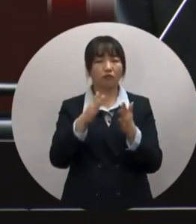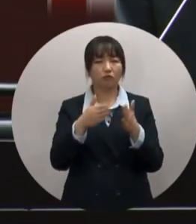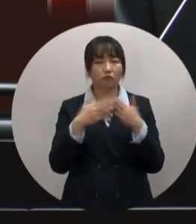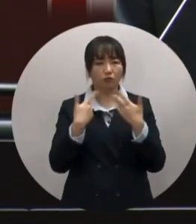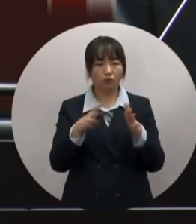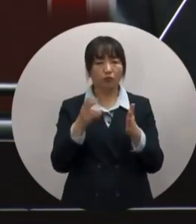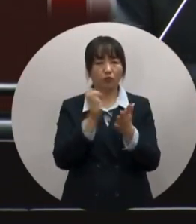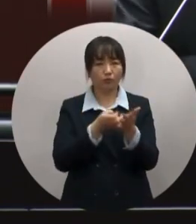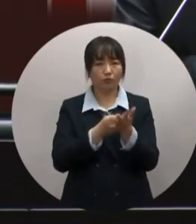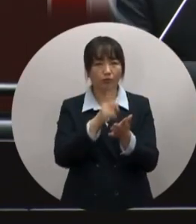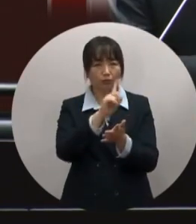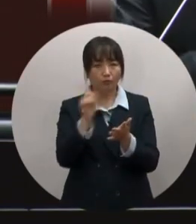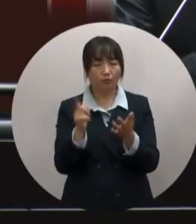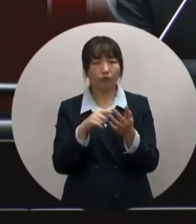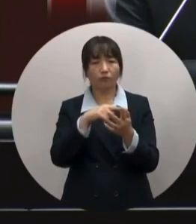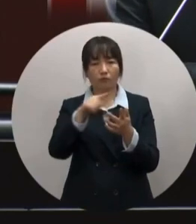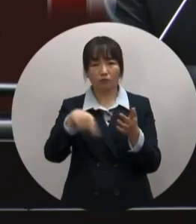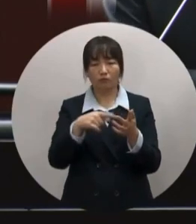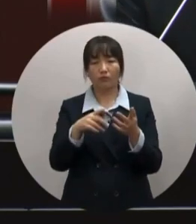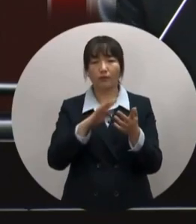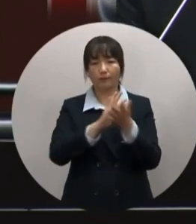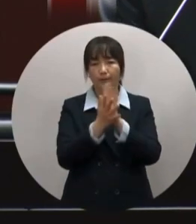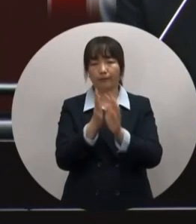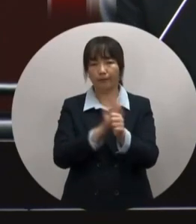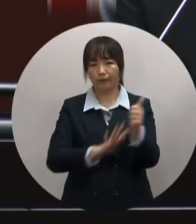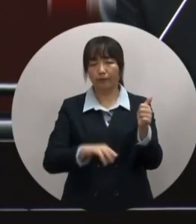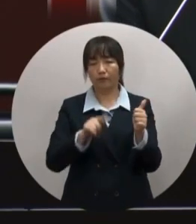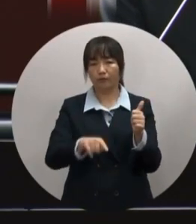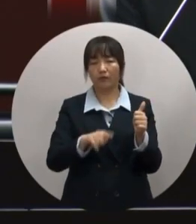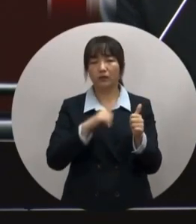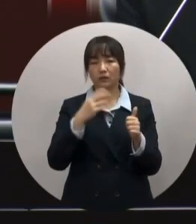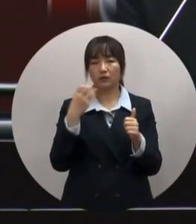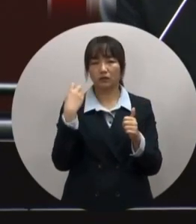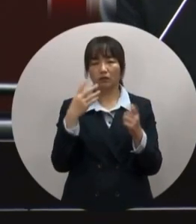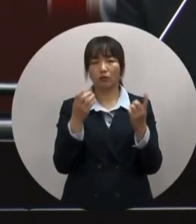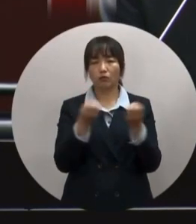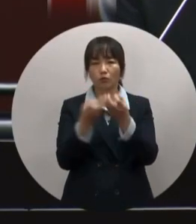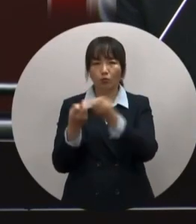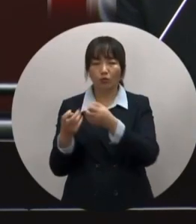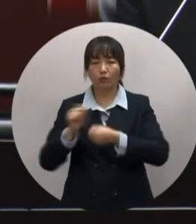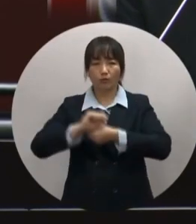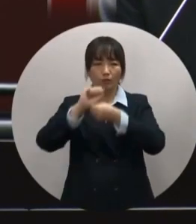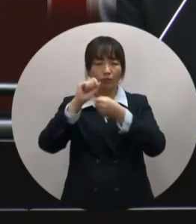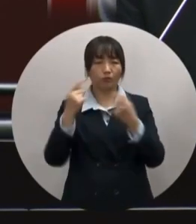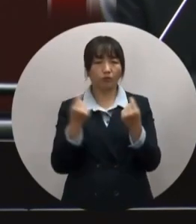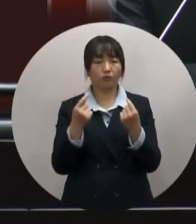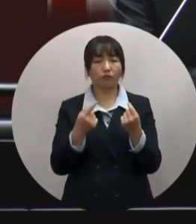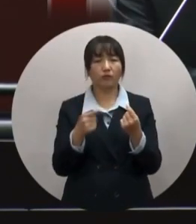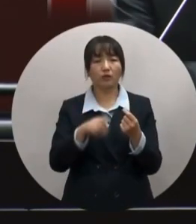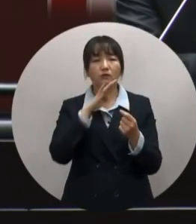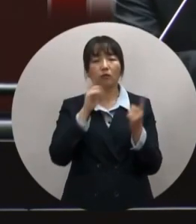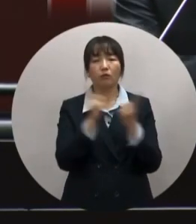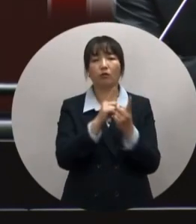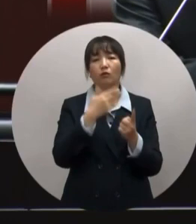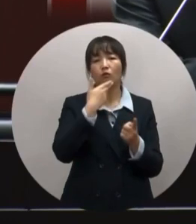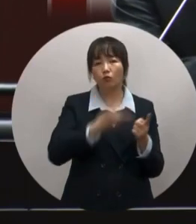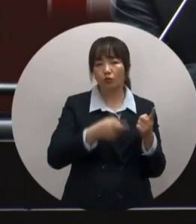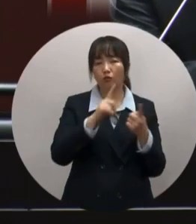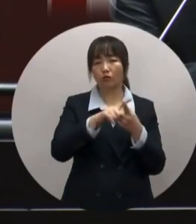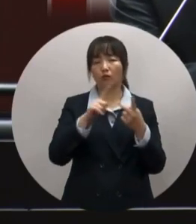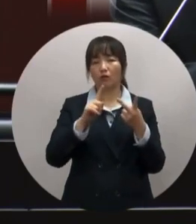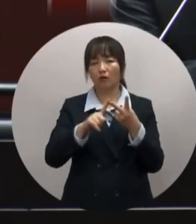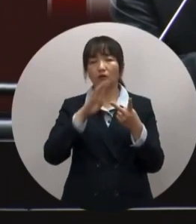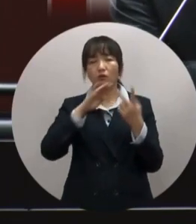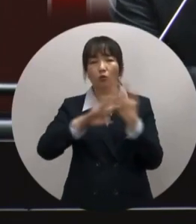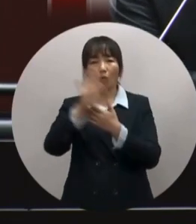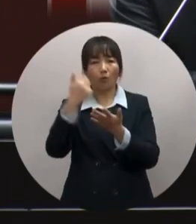要求所以這三個是導致我們新的事項裡面因為包括我剛剛講的高齡化還有機車